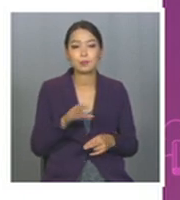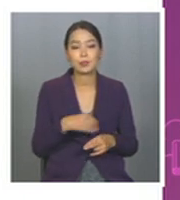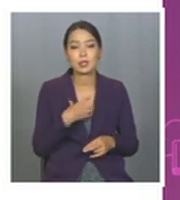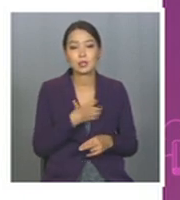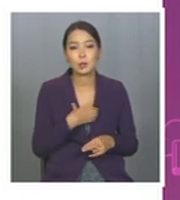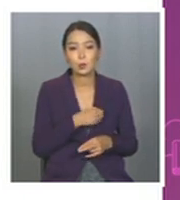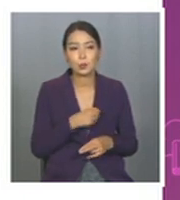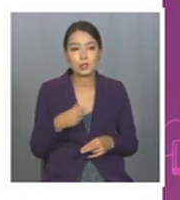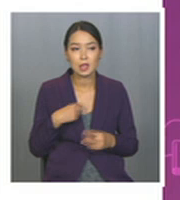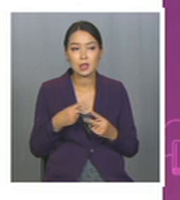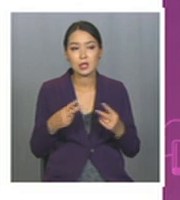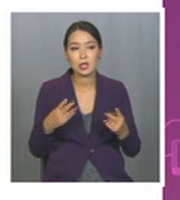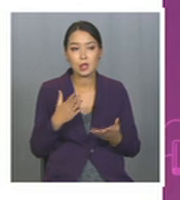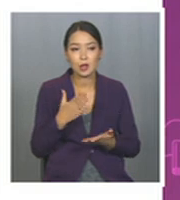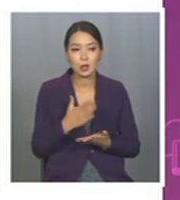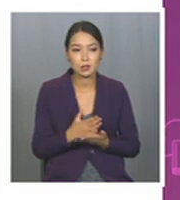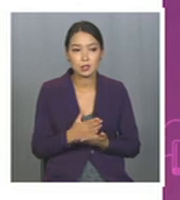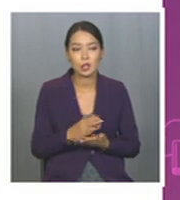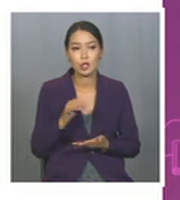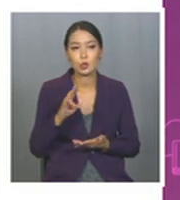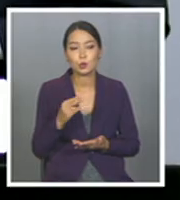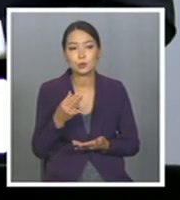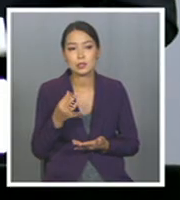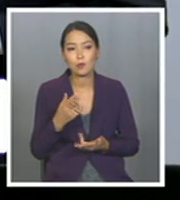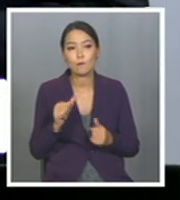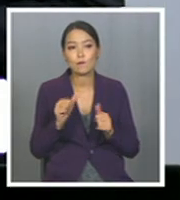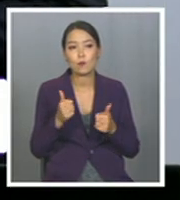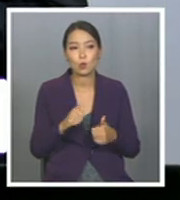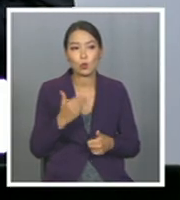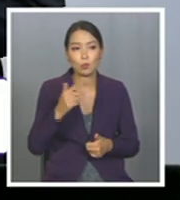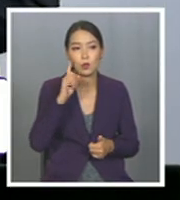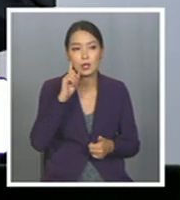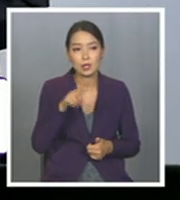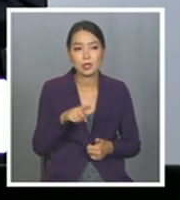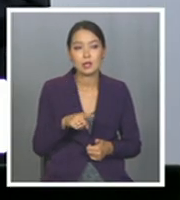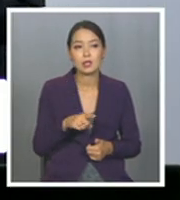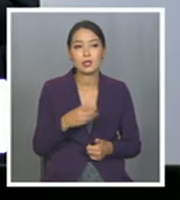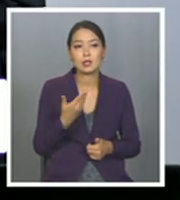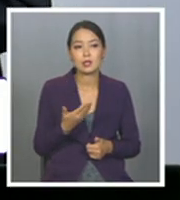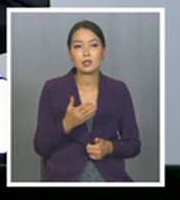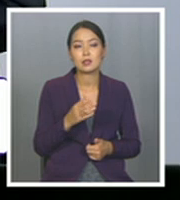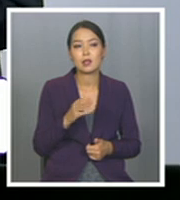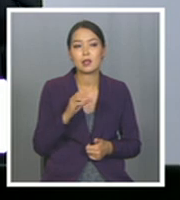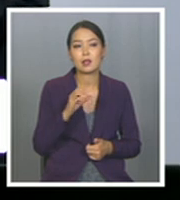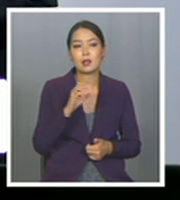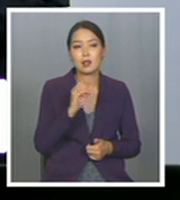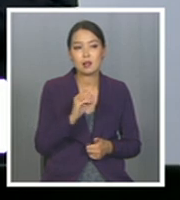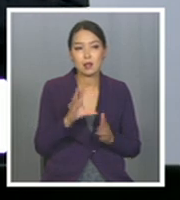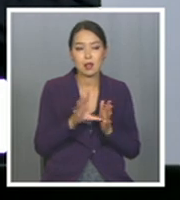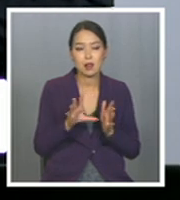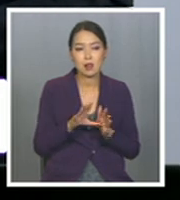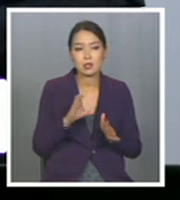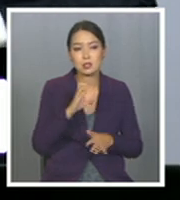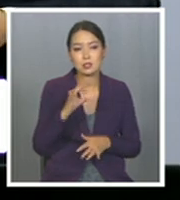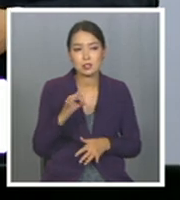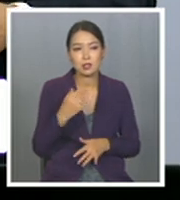болады. Өздік индукция құбылысының формуласын біз білеміз. Яғни өздік индукция құбылысының электр қозғауыш күші